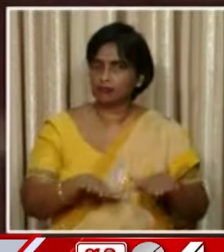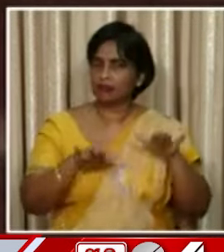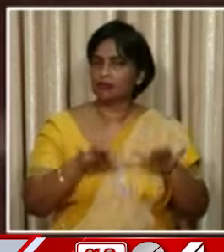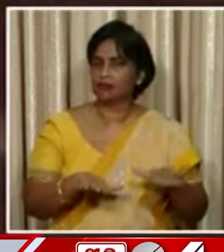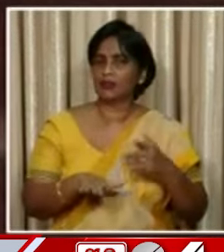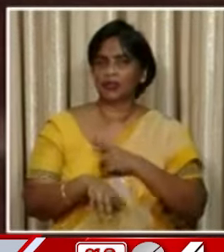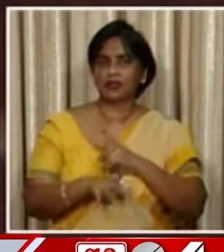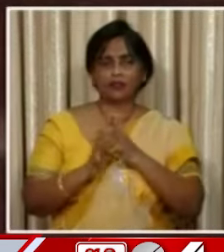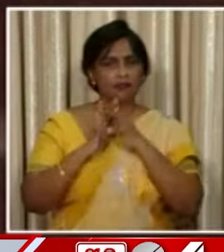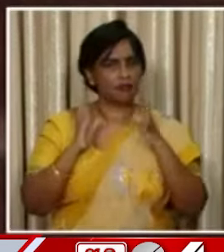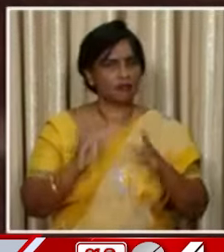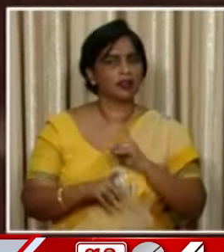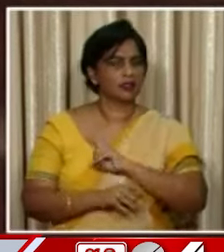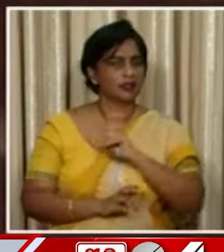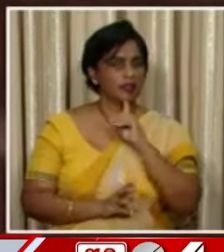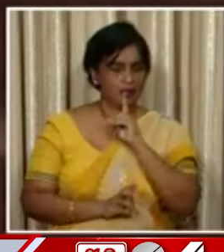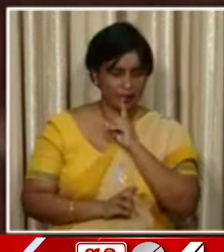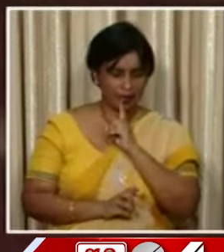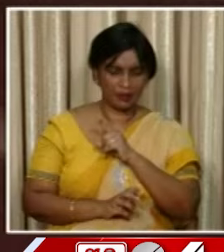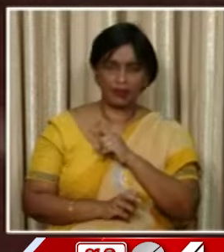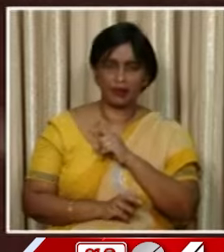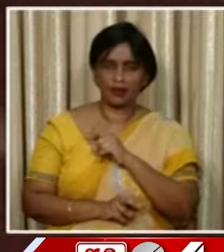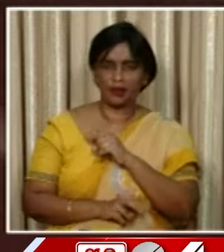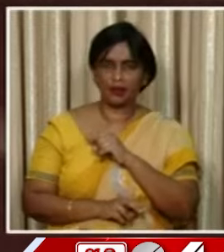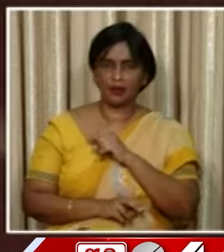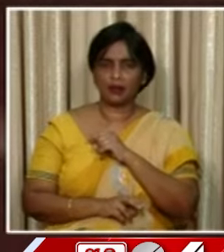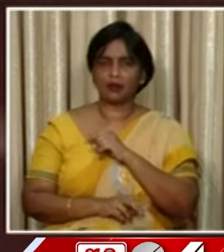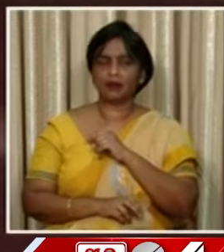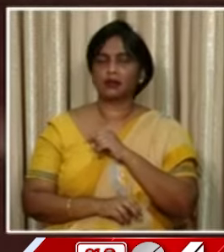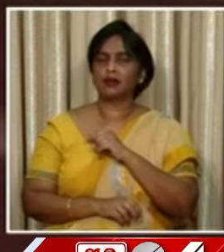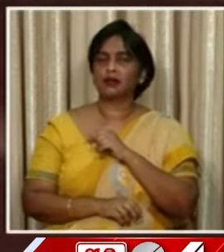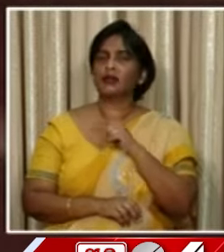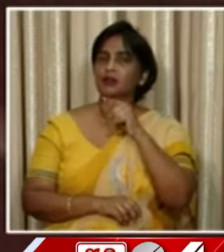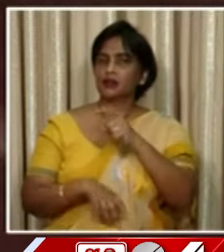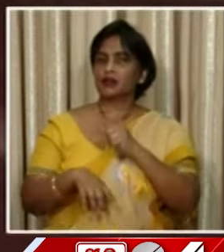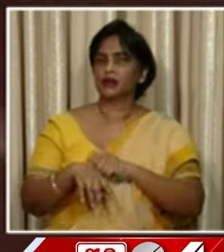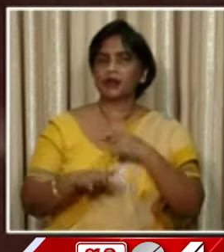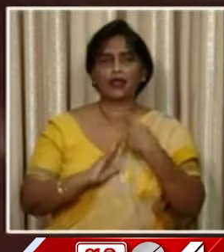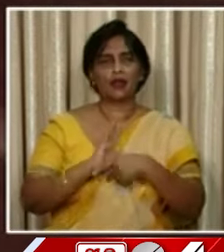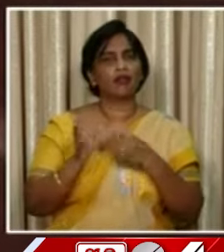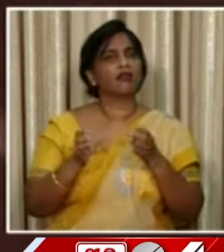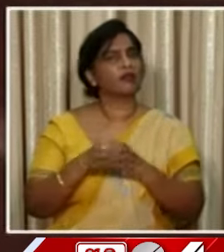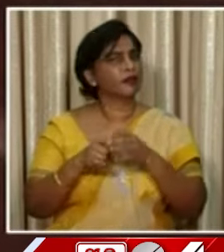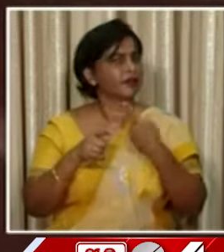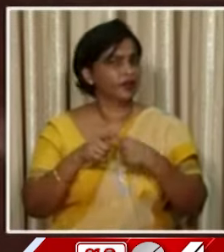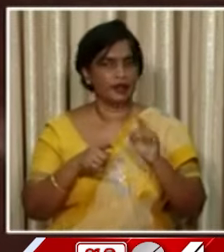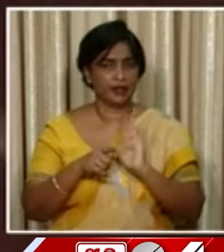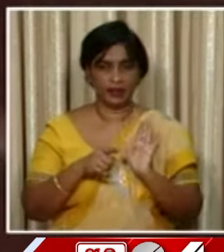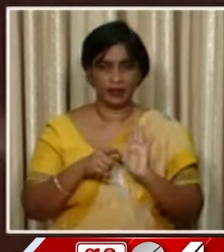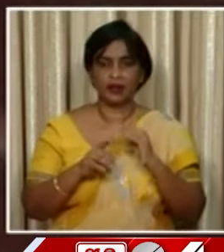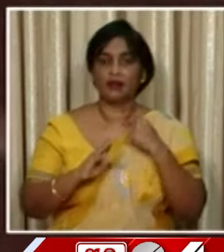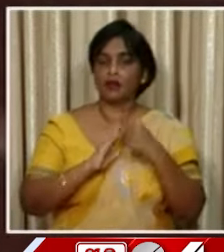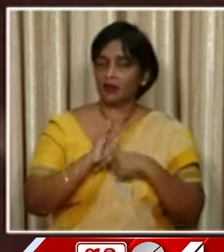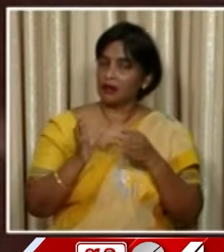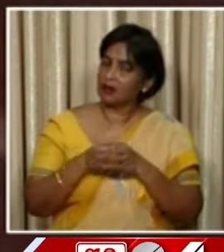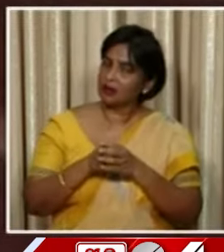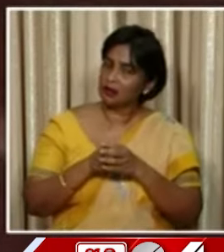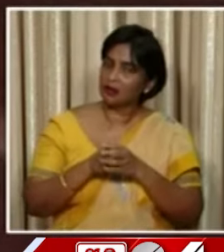කතාව තමයි වැඩියෙන්ම මුතුමා දිගහැර දැක්වේ. හැබැයි මේ වෙලාවේදී ලංකාවේ කණ්ඩායම පමණක් නෙමෙයි, ලංකාවේ